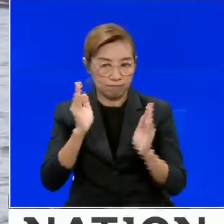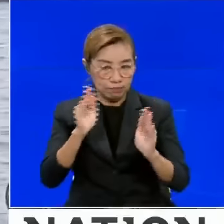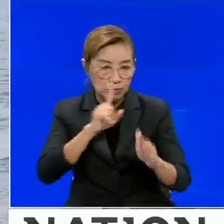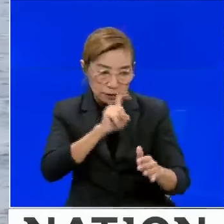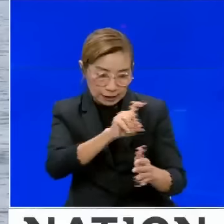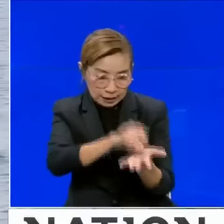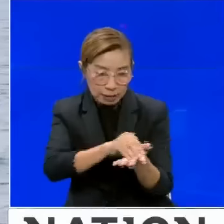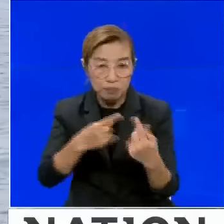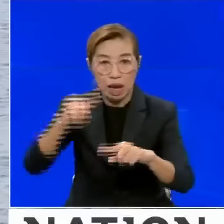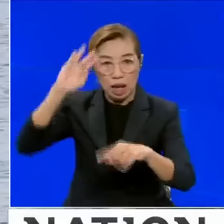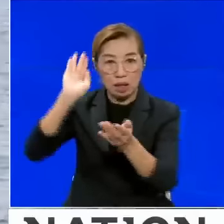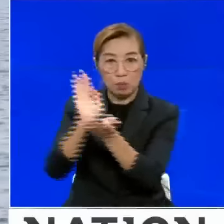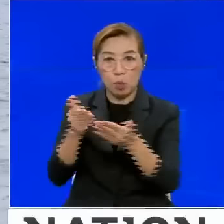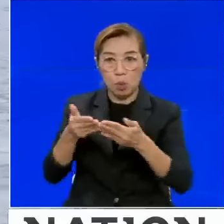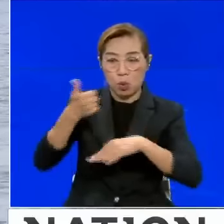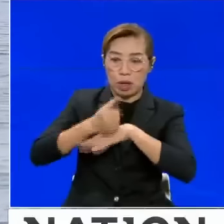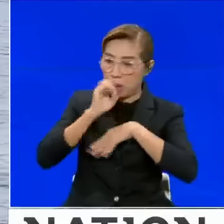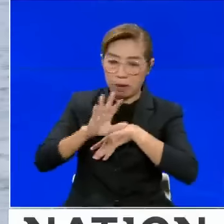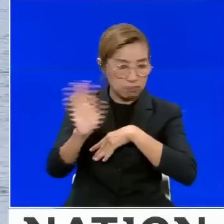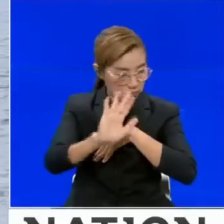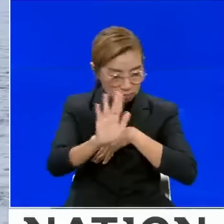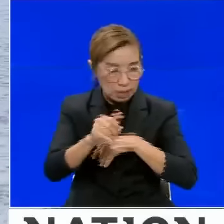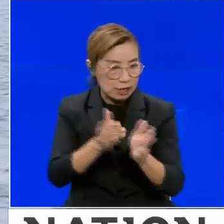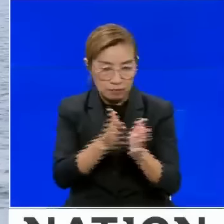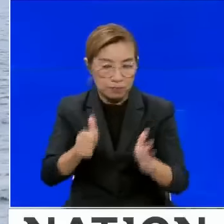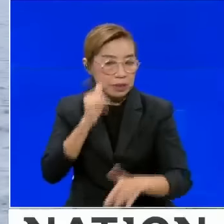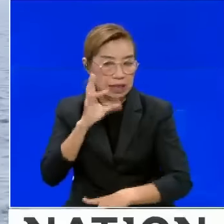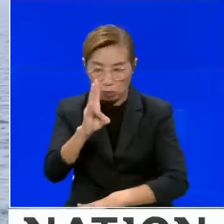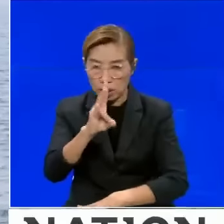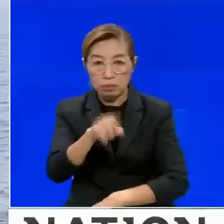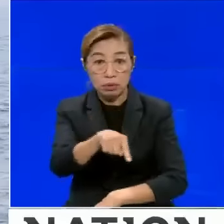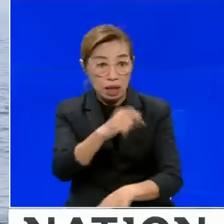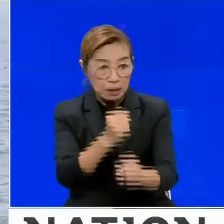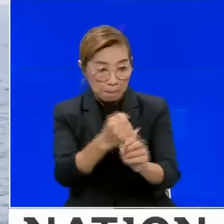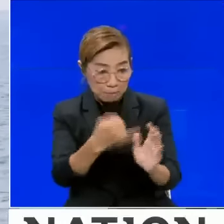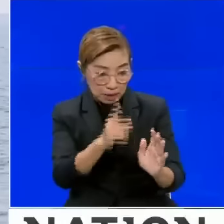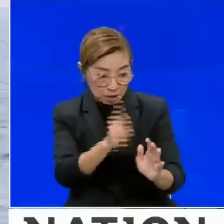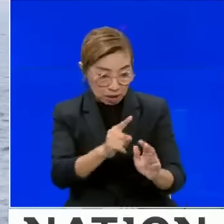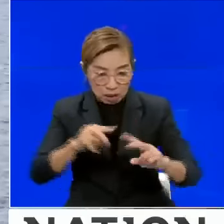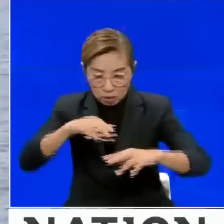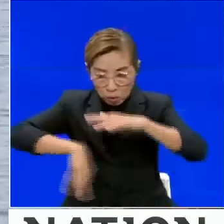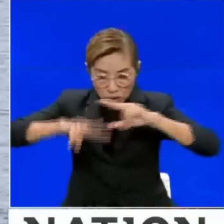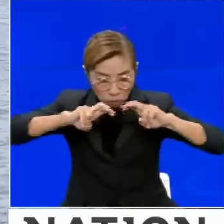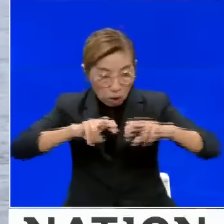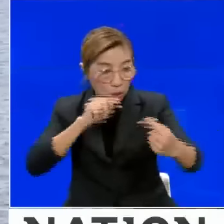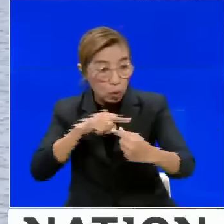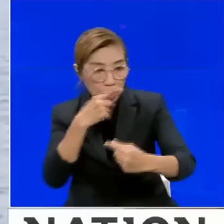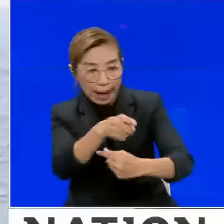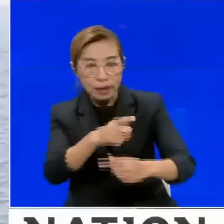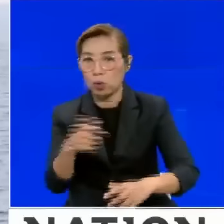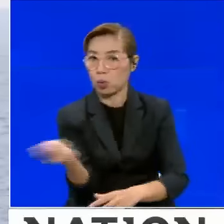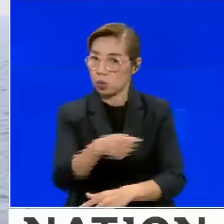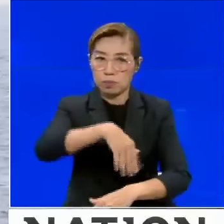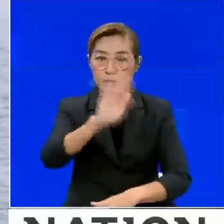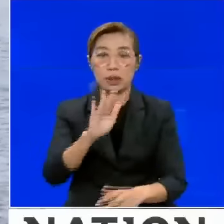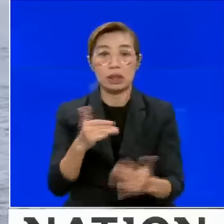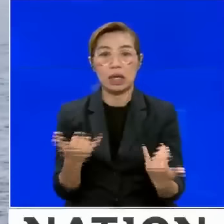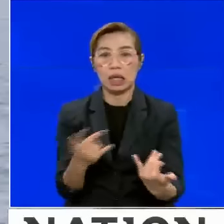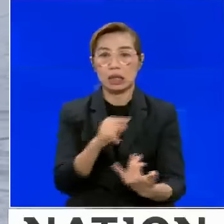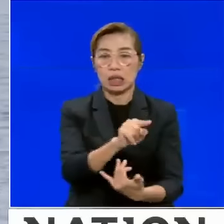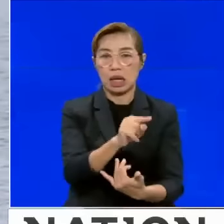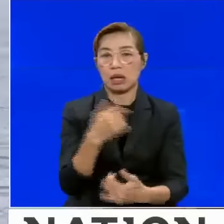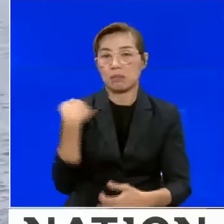7วันถ้าเจอการทำความผิดก็จะทยอยดำเนินการไปก่อนตามพยานหลักฐานสาวไปถึงใครเบื้องต้นเนี่ยบอกว่ามี